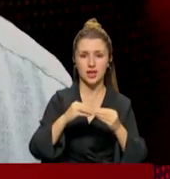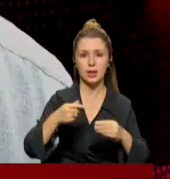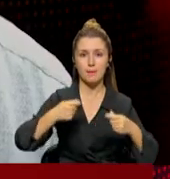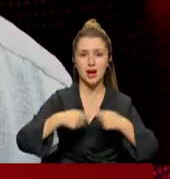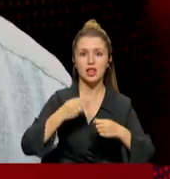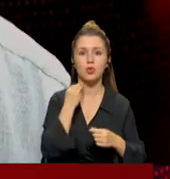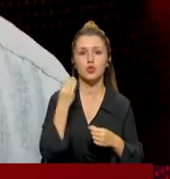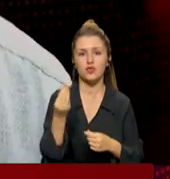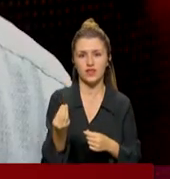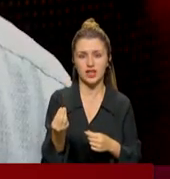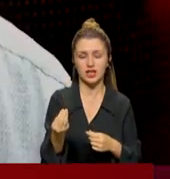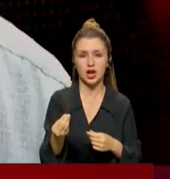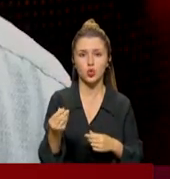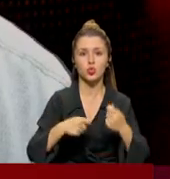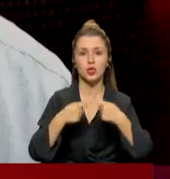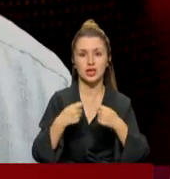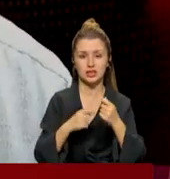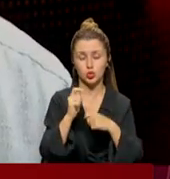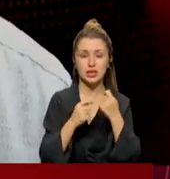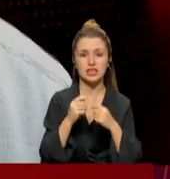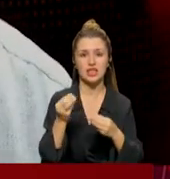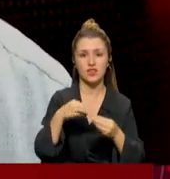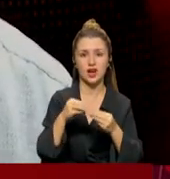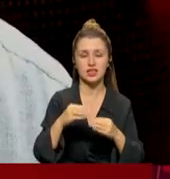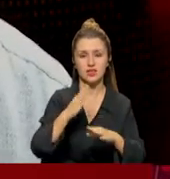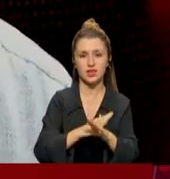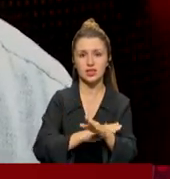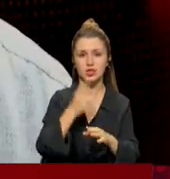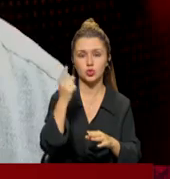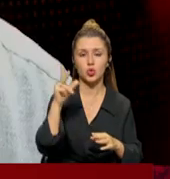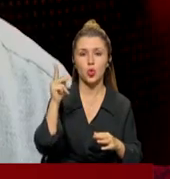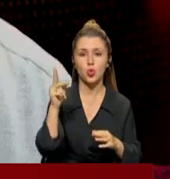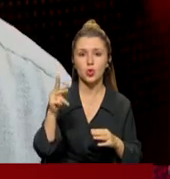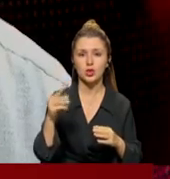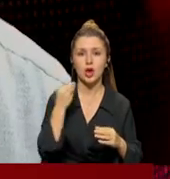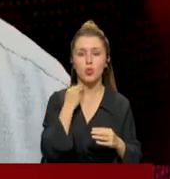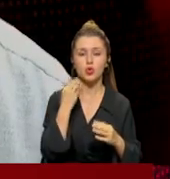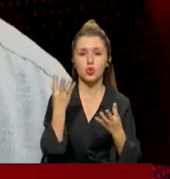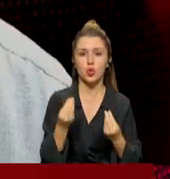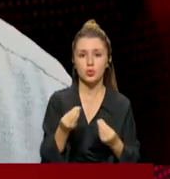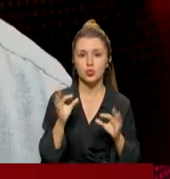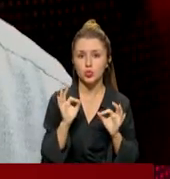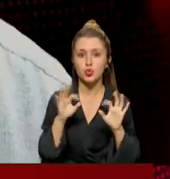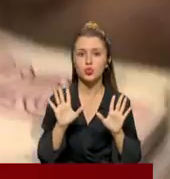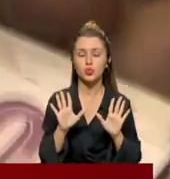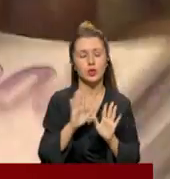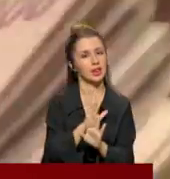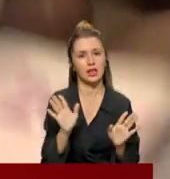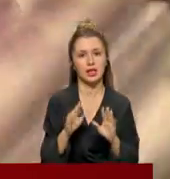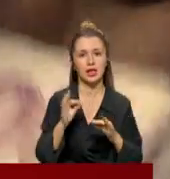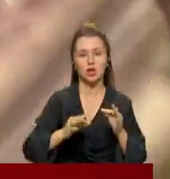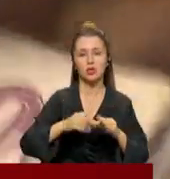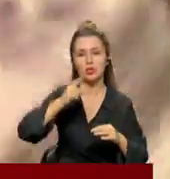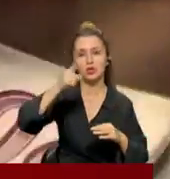bankalara borç verirken kullandıkları faiz. Vatandaşın %12'den borçlanması mümkün mü? Değil.